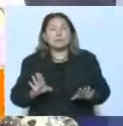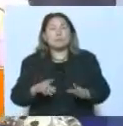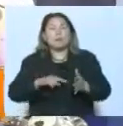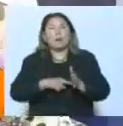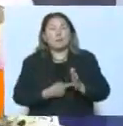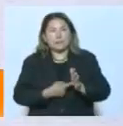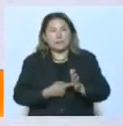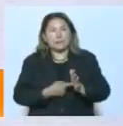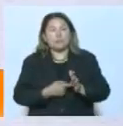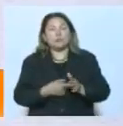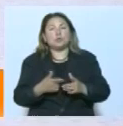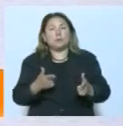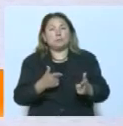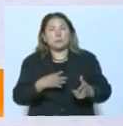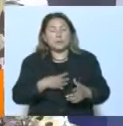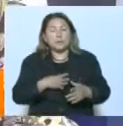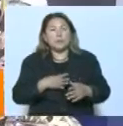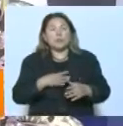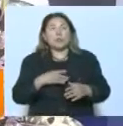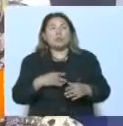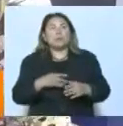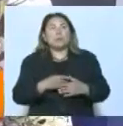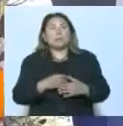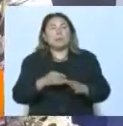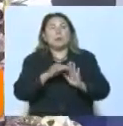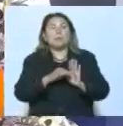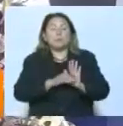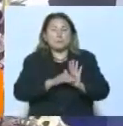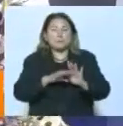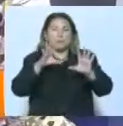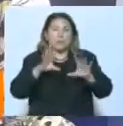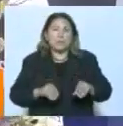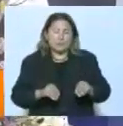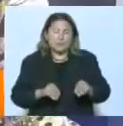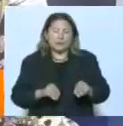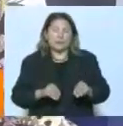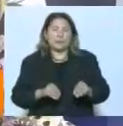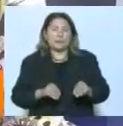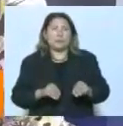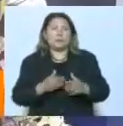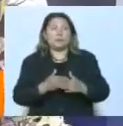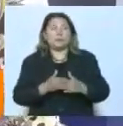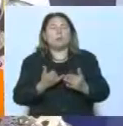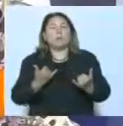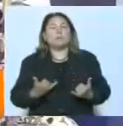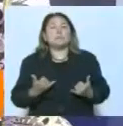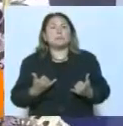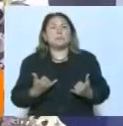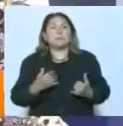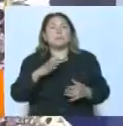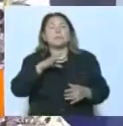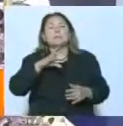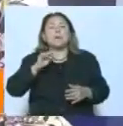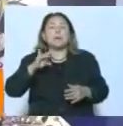алға қойған жайымыз бар. Жиі өтіп тұратын тұрақты түрдегі бағдарламаларымыздың барлығы жас шектеуіне қарамайды. Себебі бізде қазір